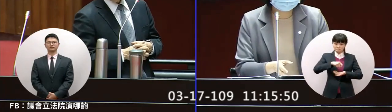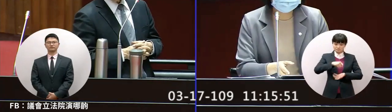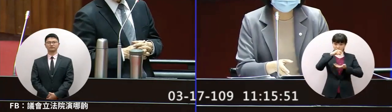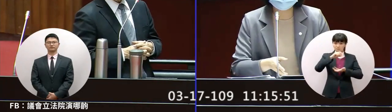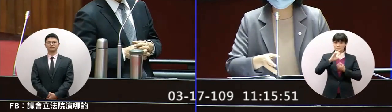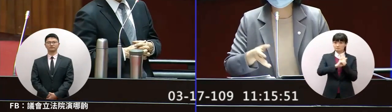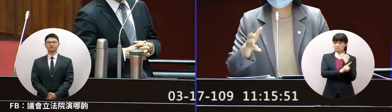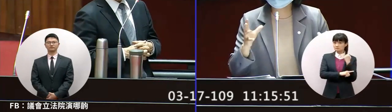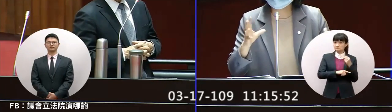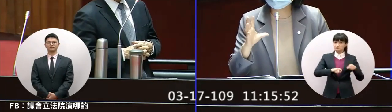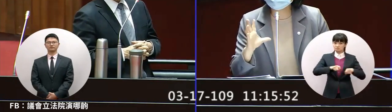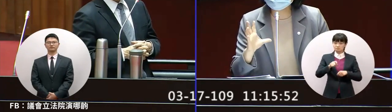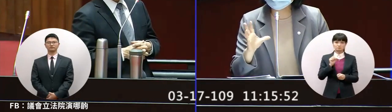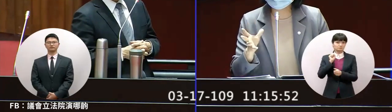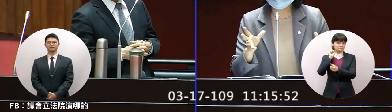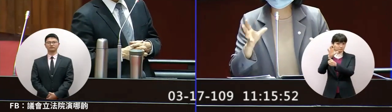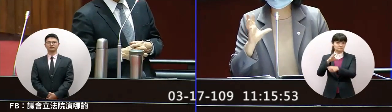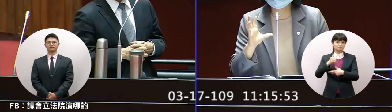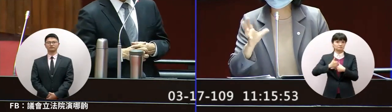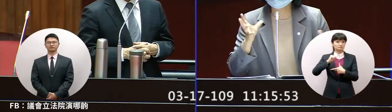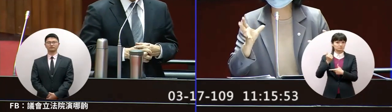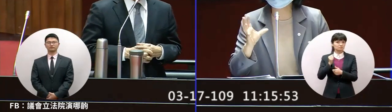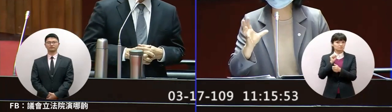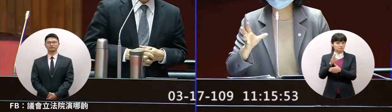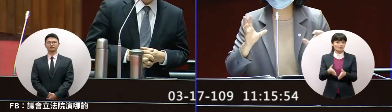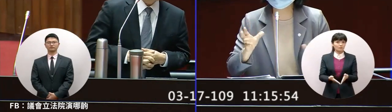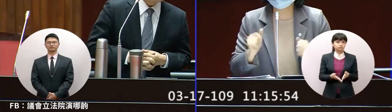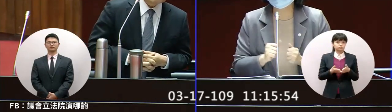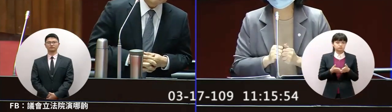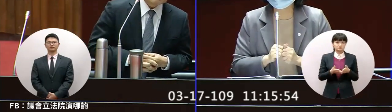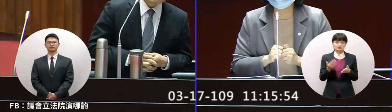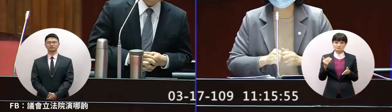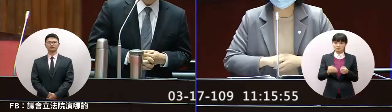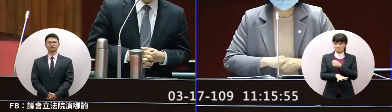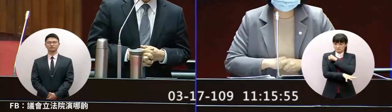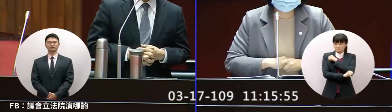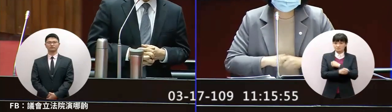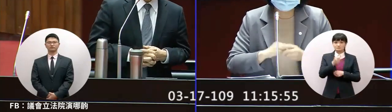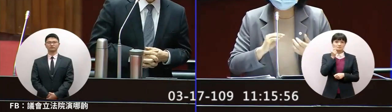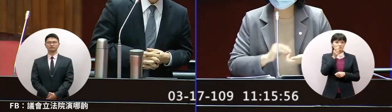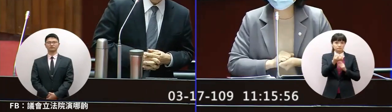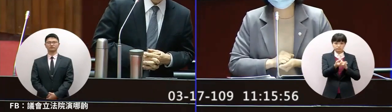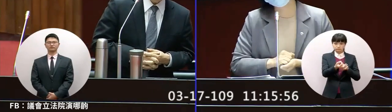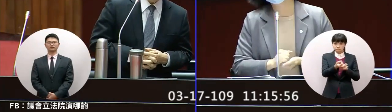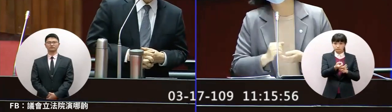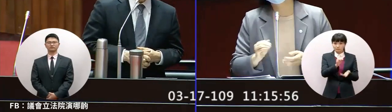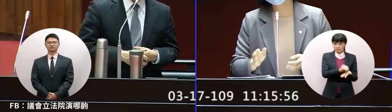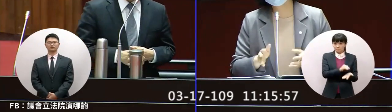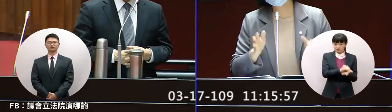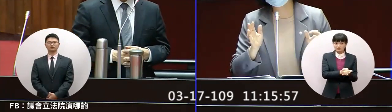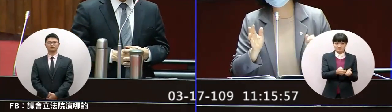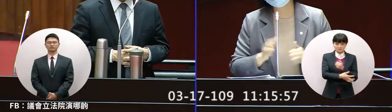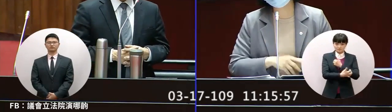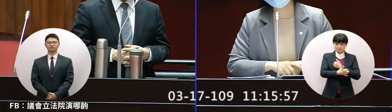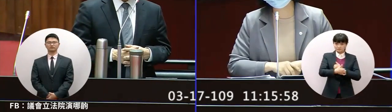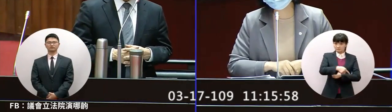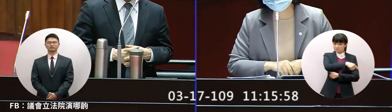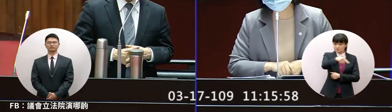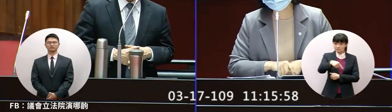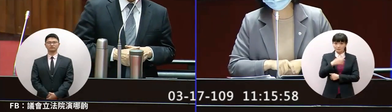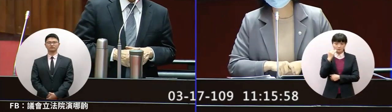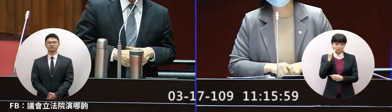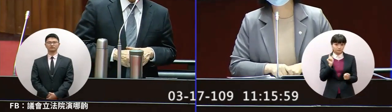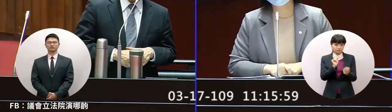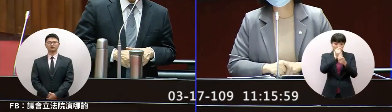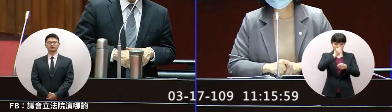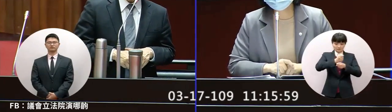政策，可以对于这种低薪薪资贴近在基本工资的这一些受雇者，如果遇到这个减班